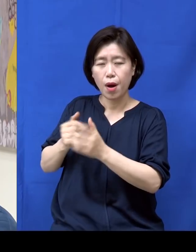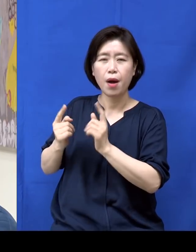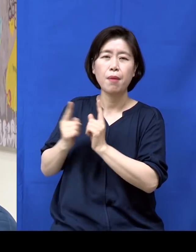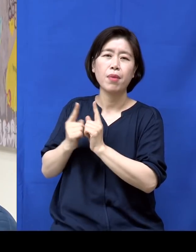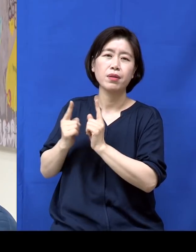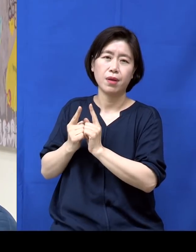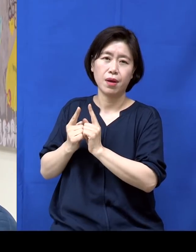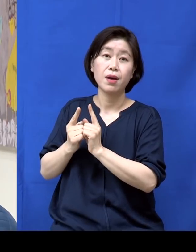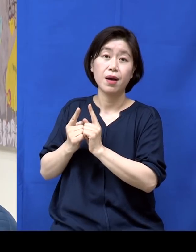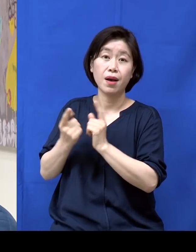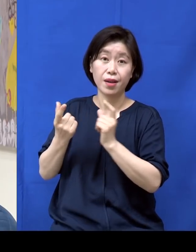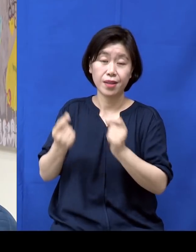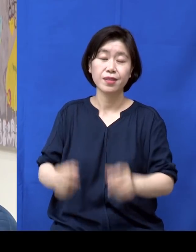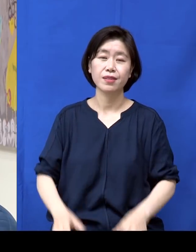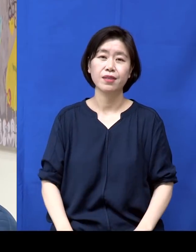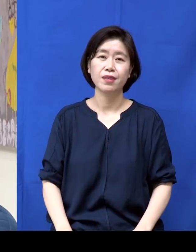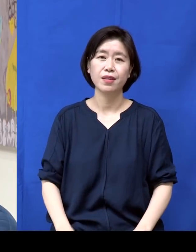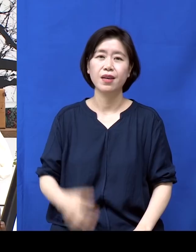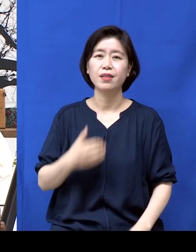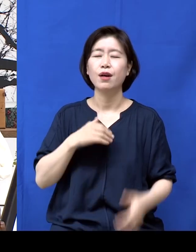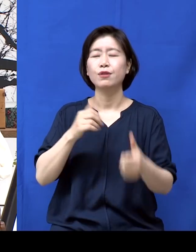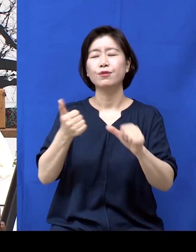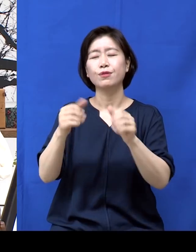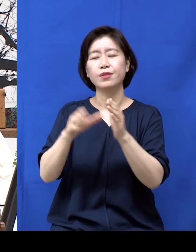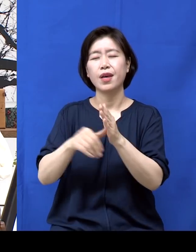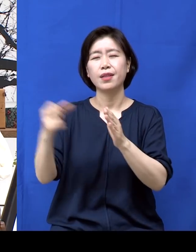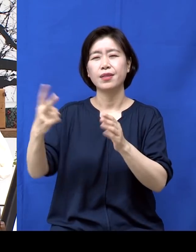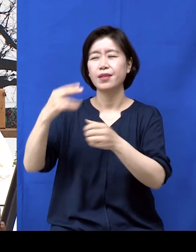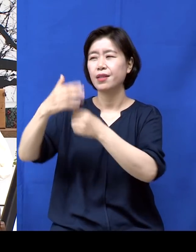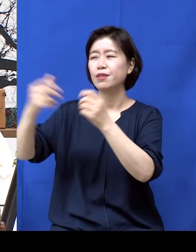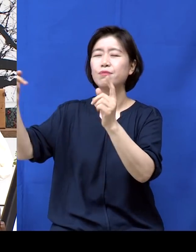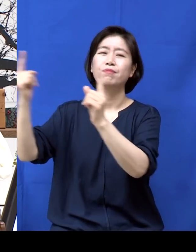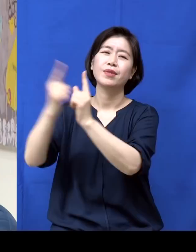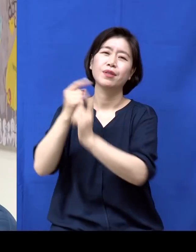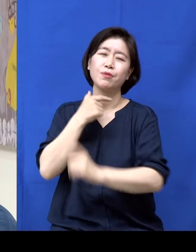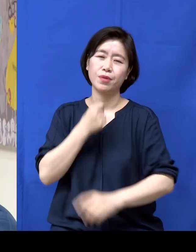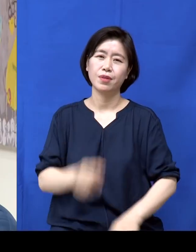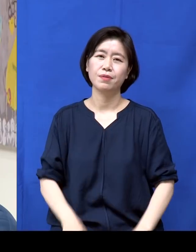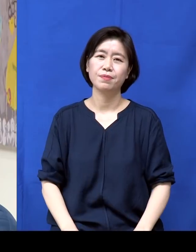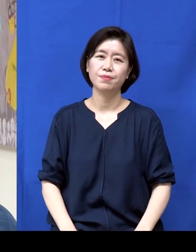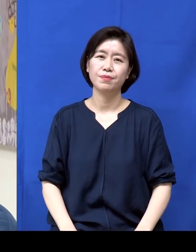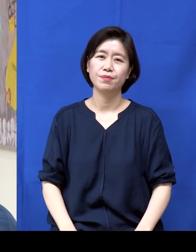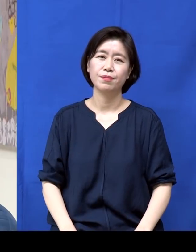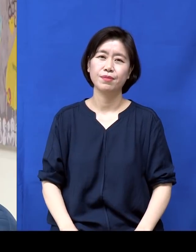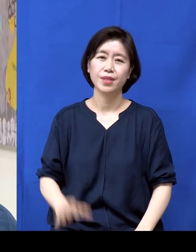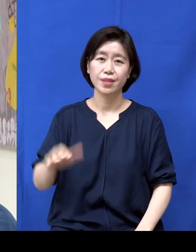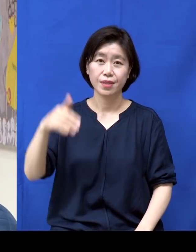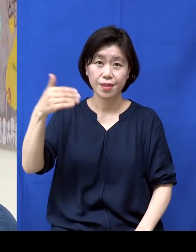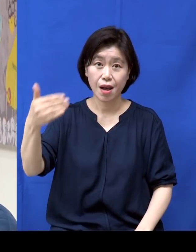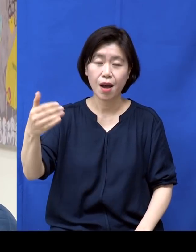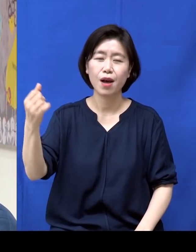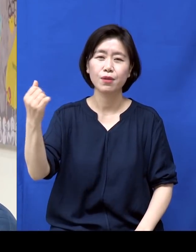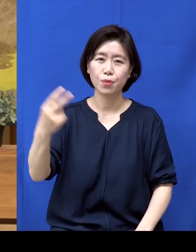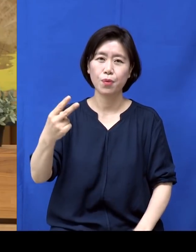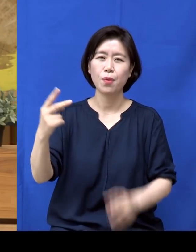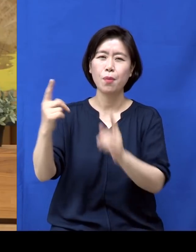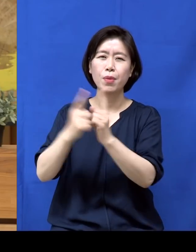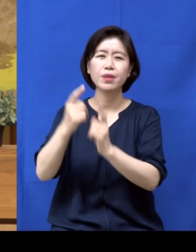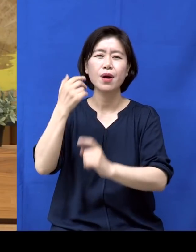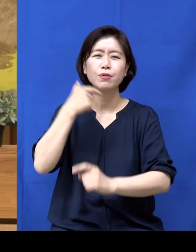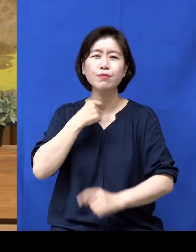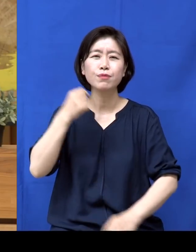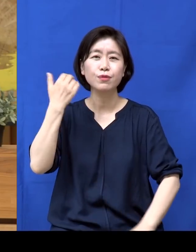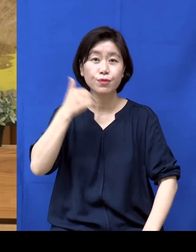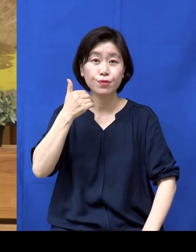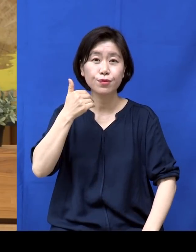예. 다시 죽을 때 똑같이 만나기를 바라고 예. 더불어 그 뒤에 제가 입관하면서 모셨던 고인들 예.